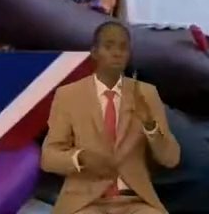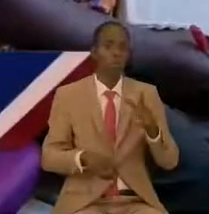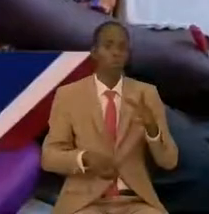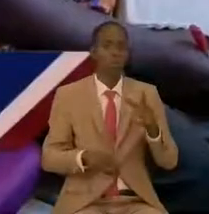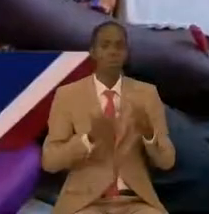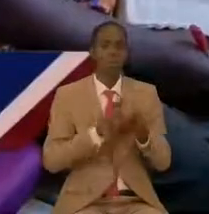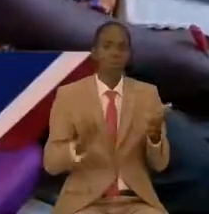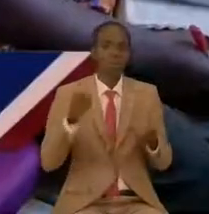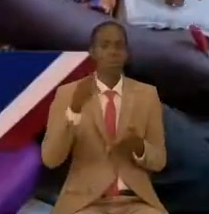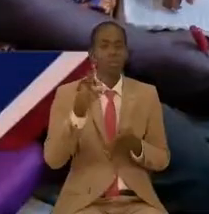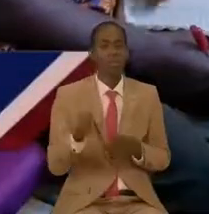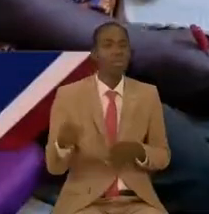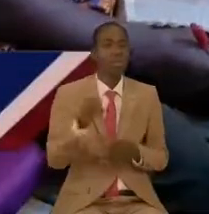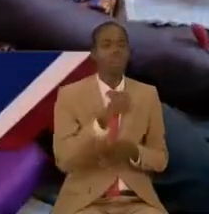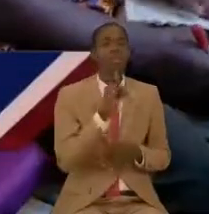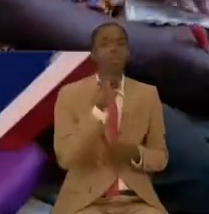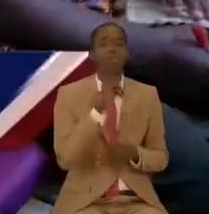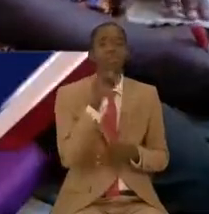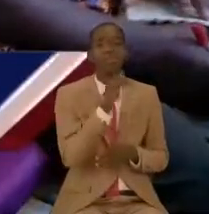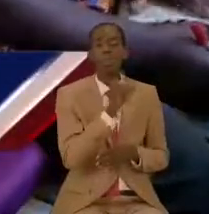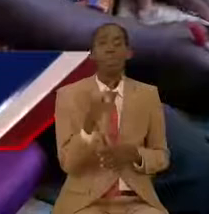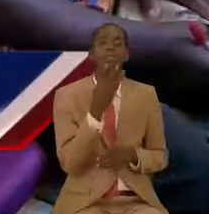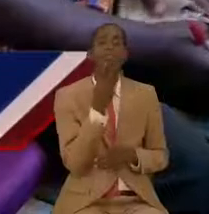Romains chapitre 2, 28.